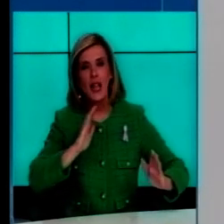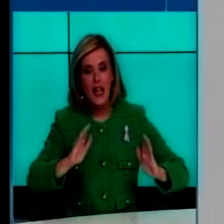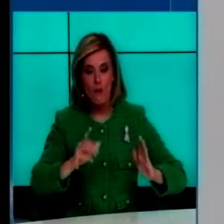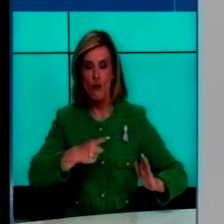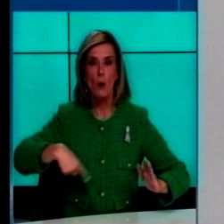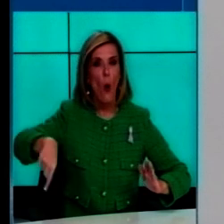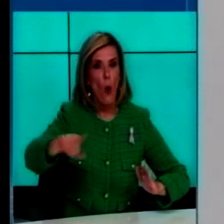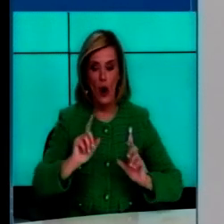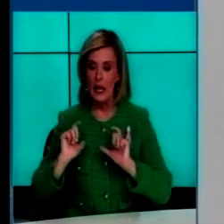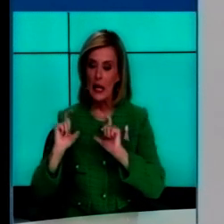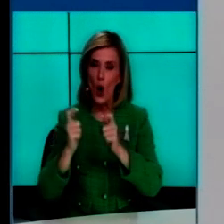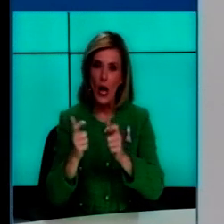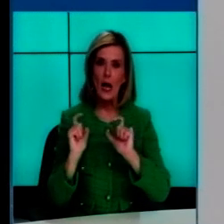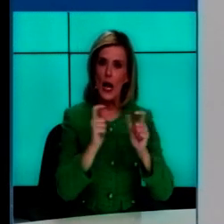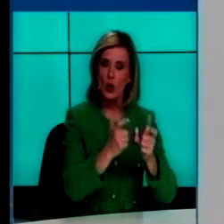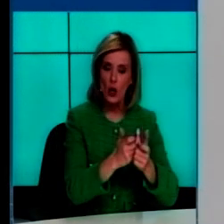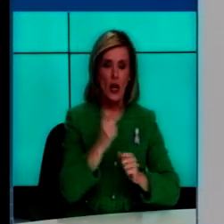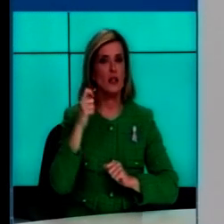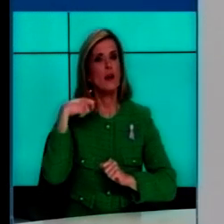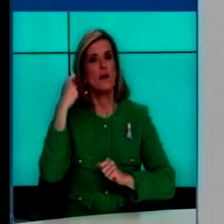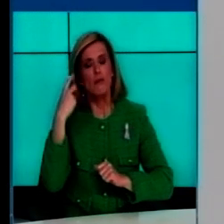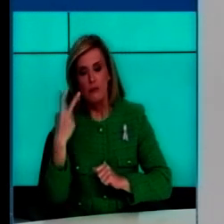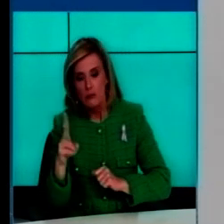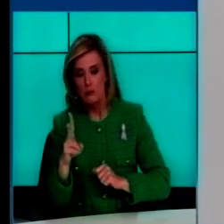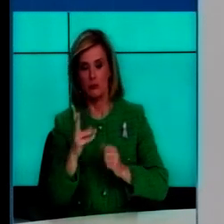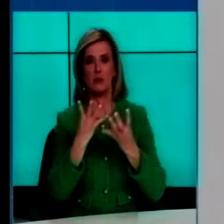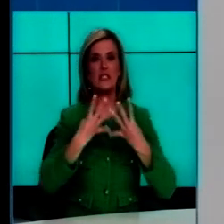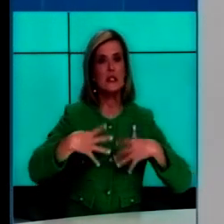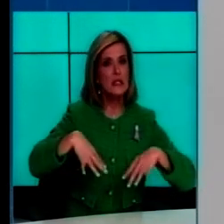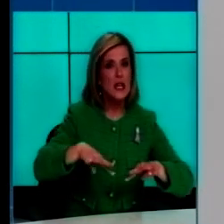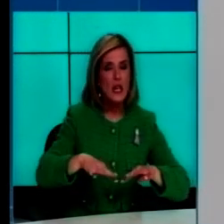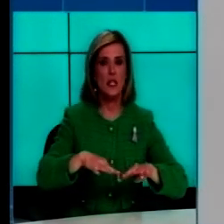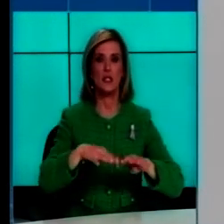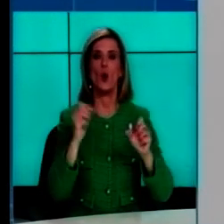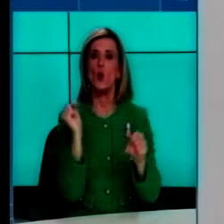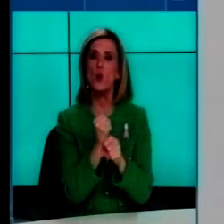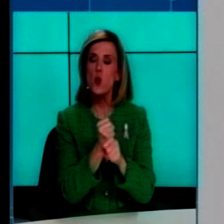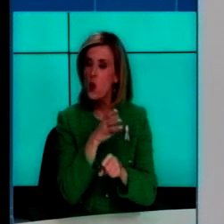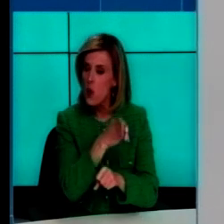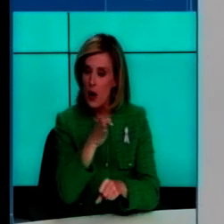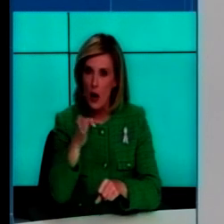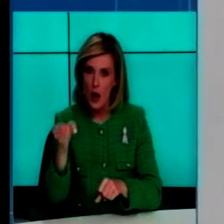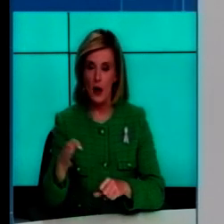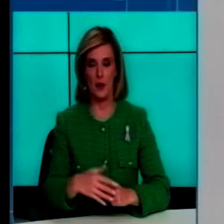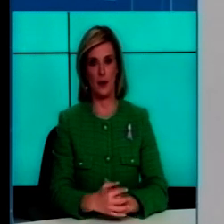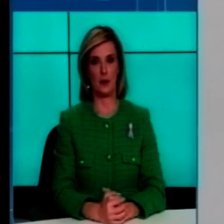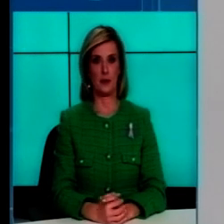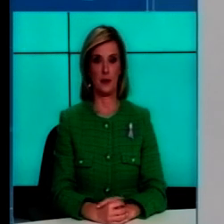περίγυρος από τη διασπορά της νόσου, κάτι που θα δούμε τις επόμενες εβδομάδες και μήνες να αναλύεται σε παγκόσμιο